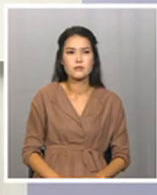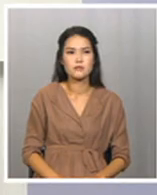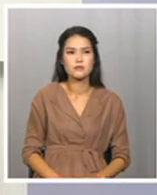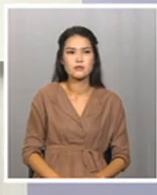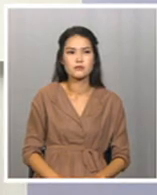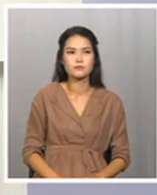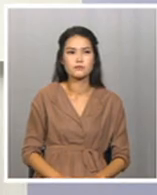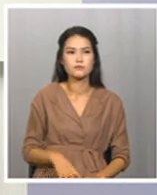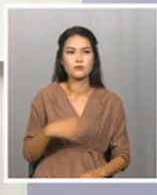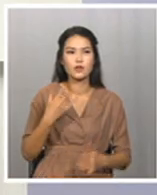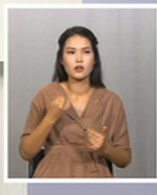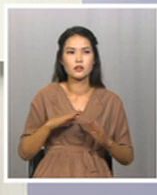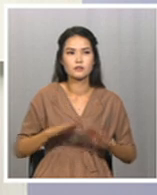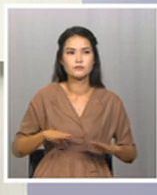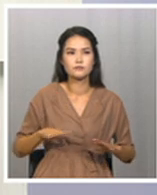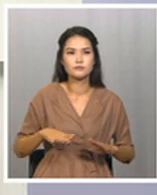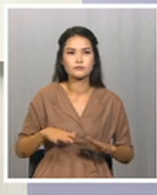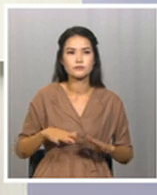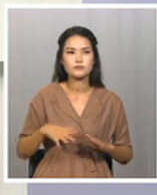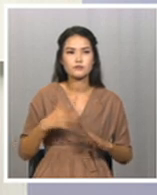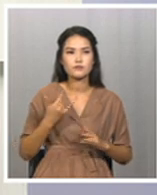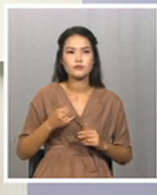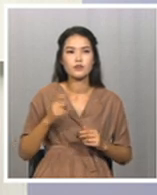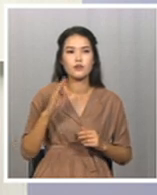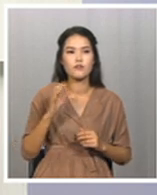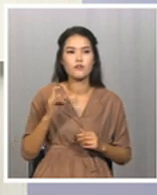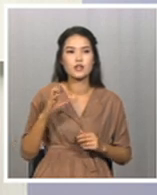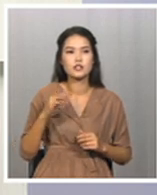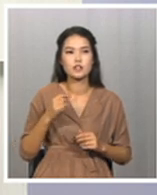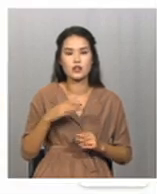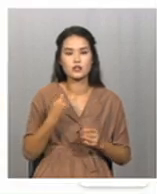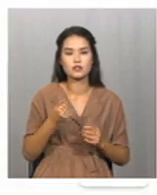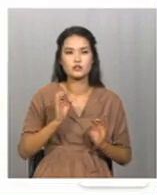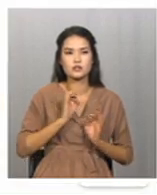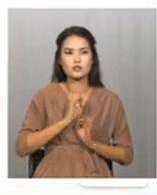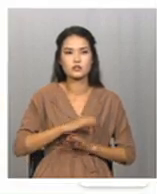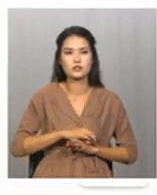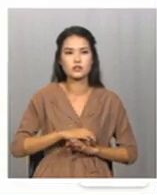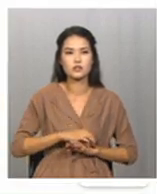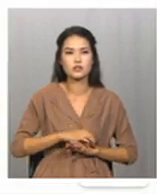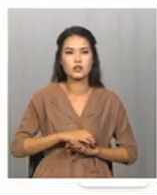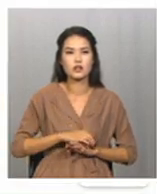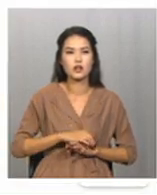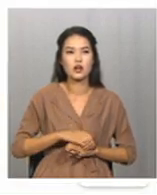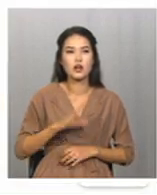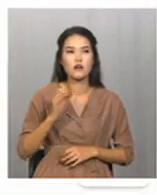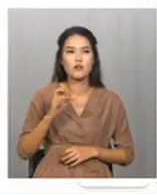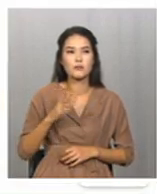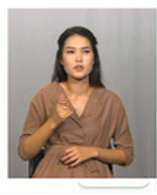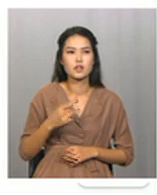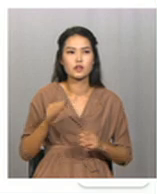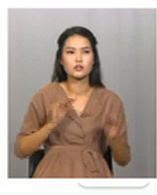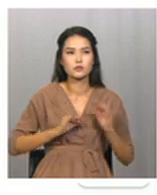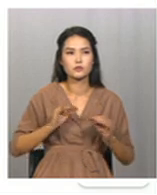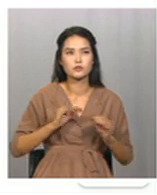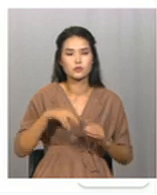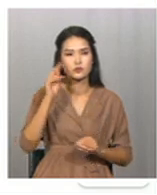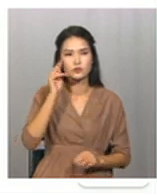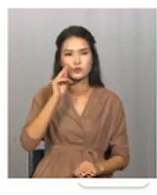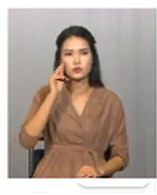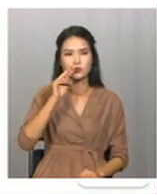Сонымен балалар, біз Wix сайт конструкторын қолданып, веб-сайт құруды